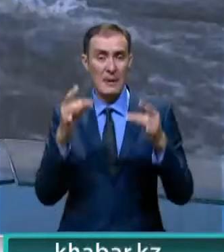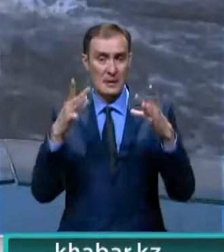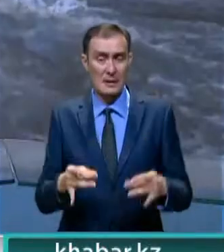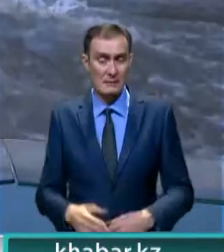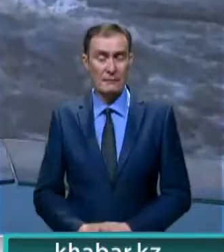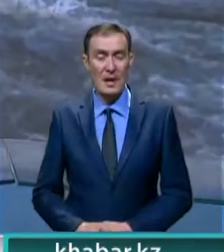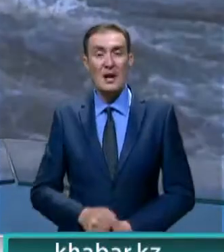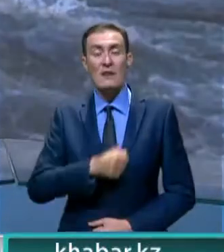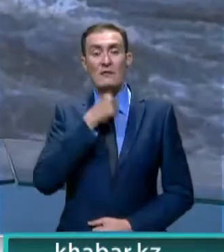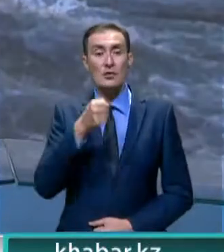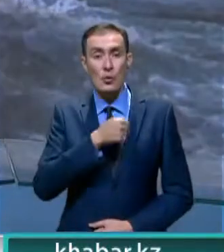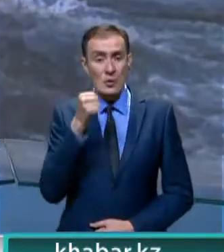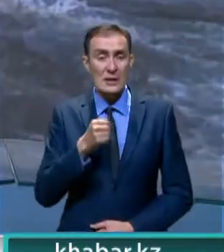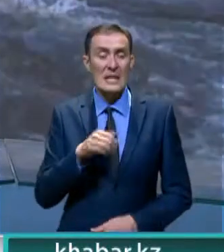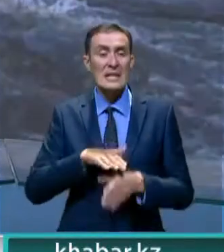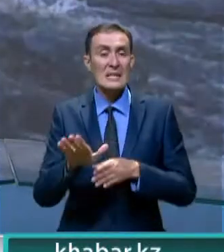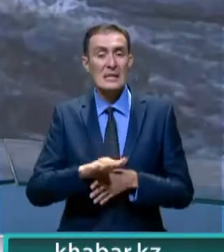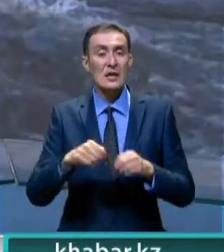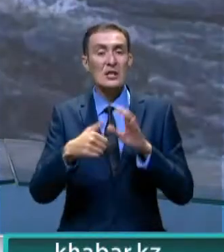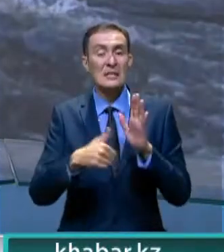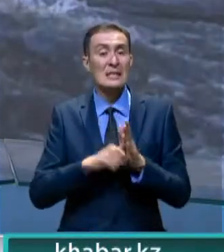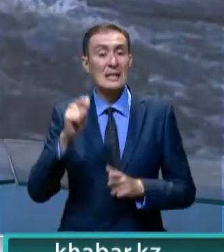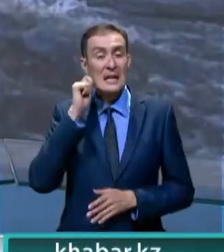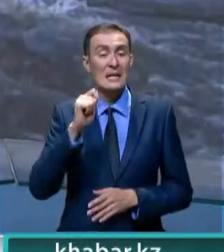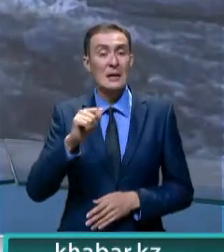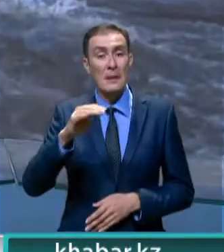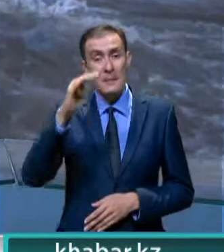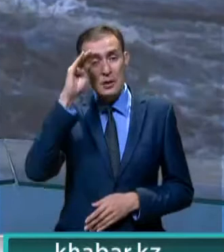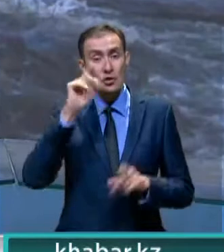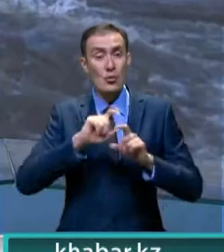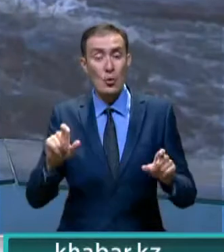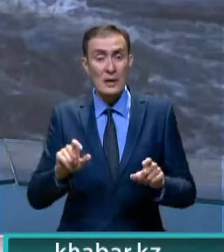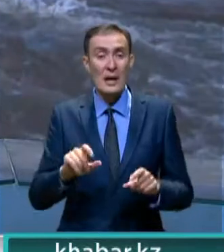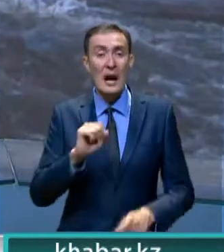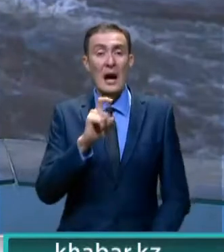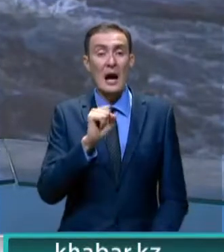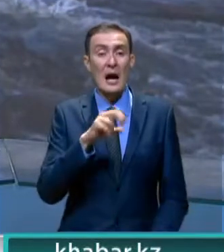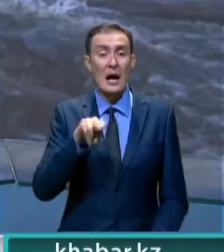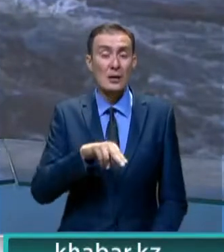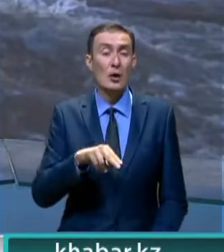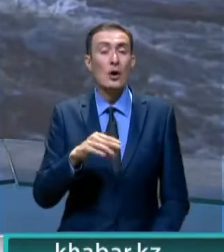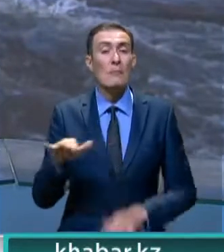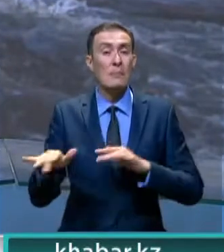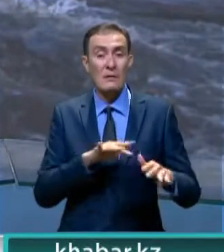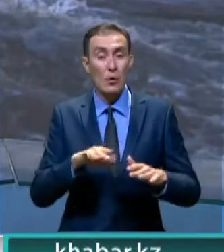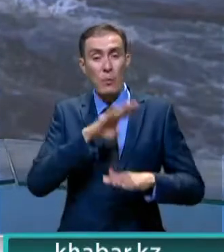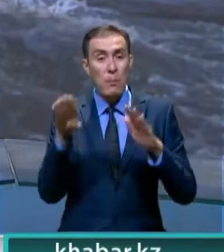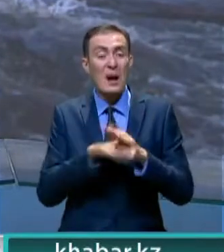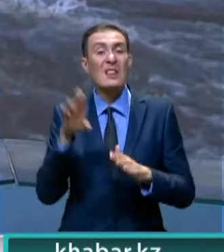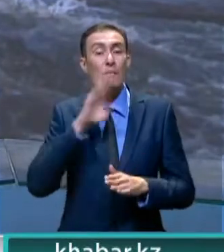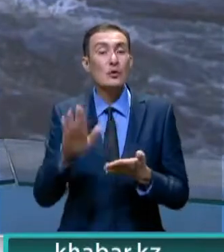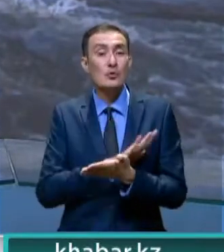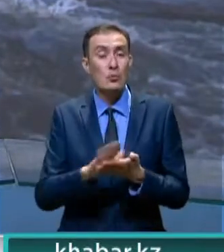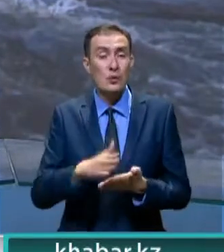Взрослые не озадачились, не сделали, а 16-летний мангистаусский школьник Ахат Утиген провел подводный субботник.